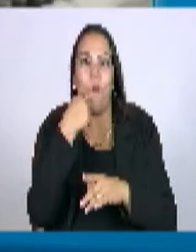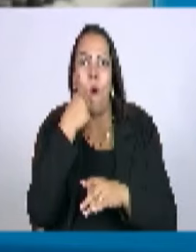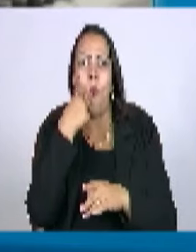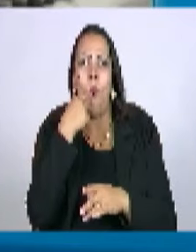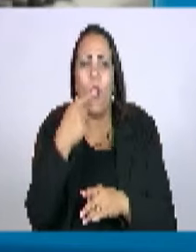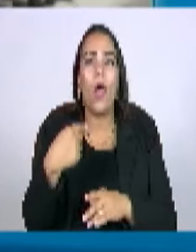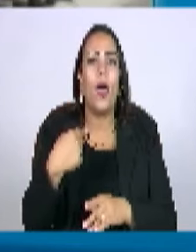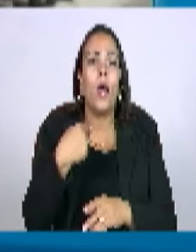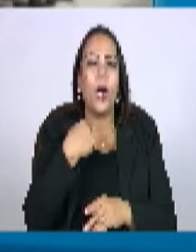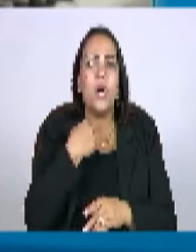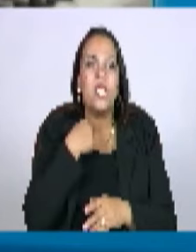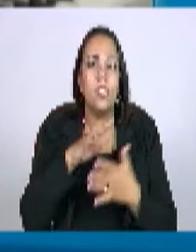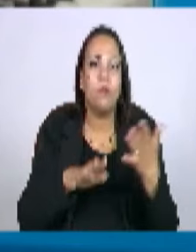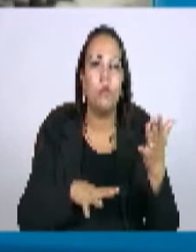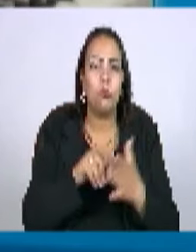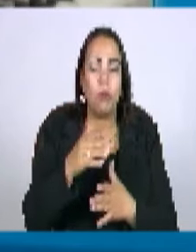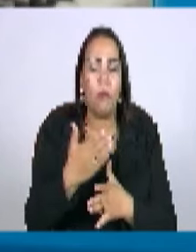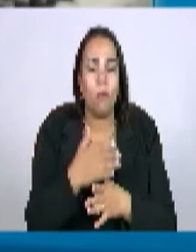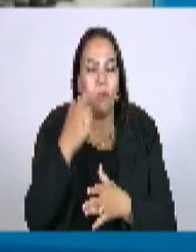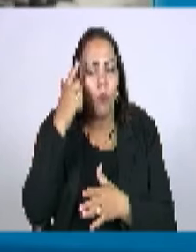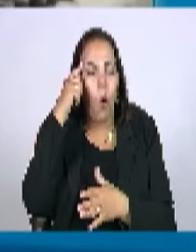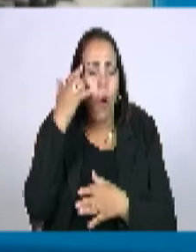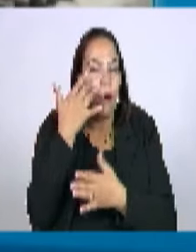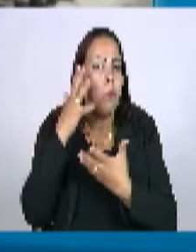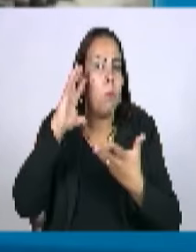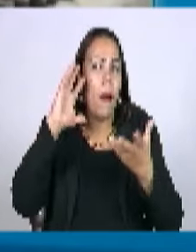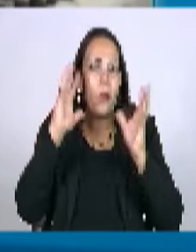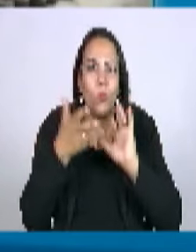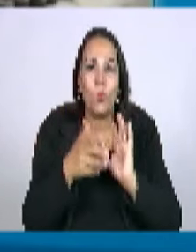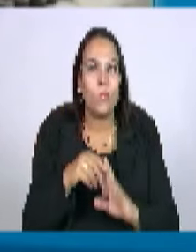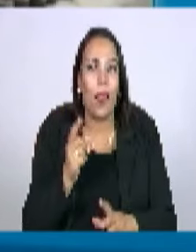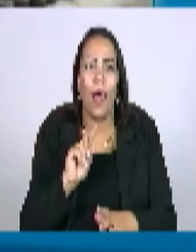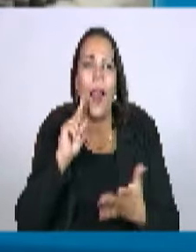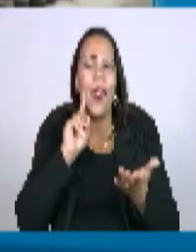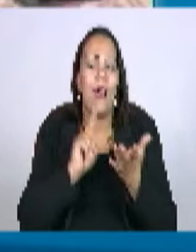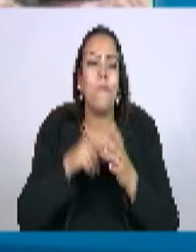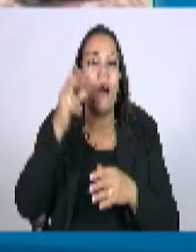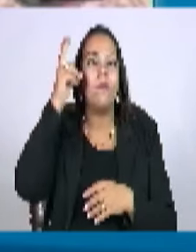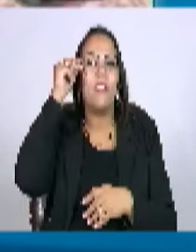الانسانيه وخارج نطاق العقل واسرائيل عايزه توصل